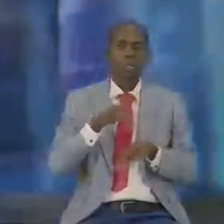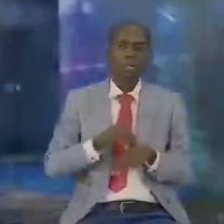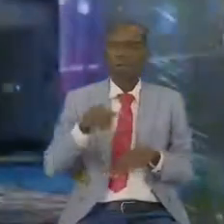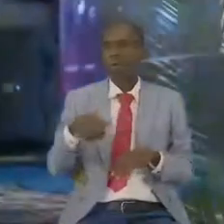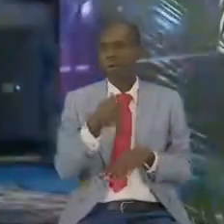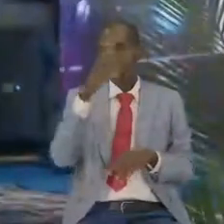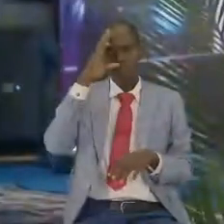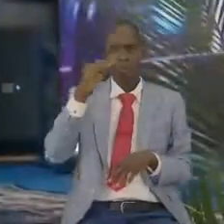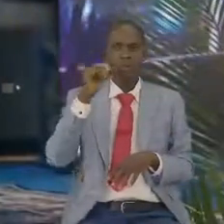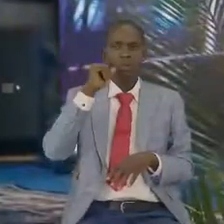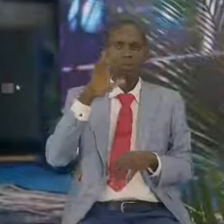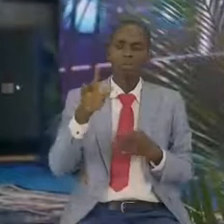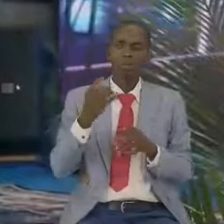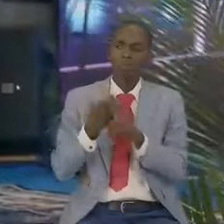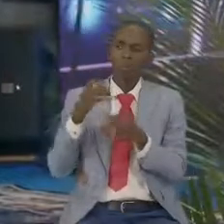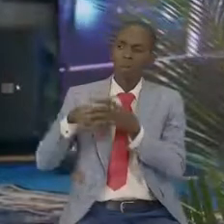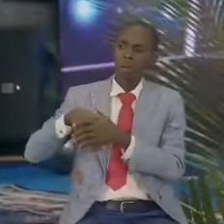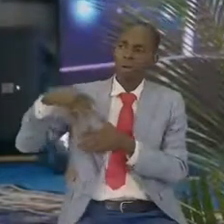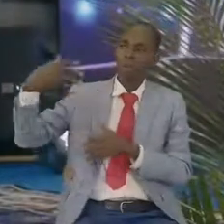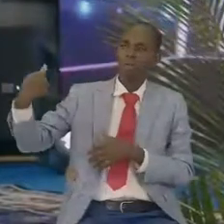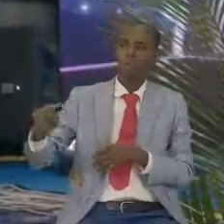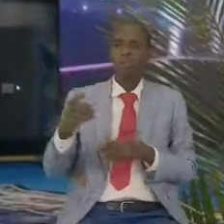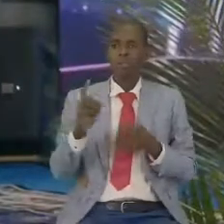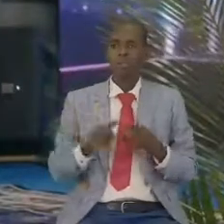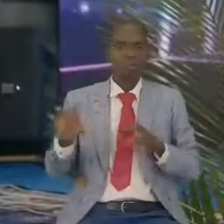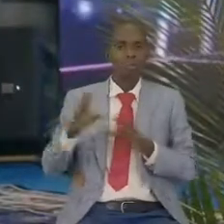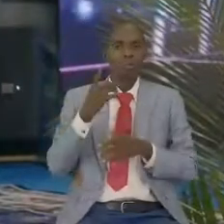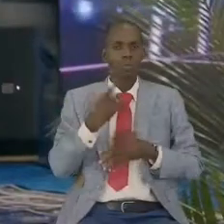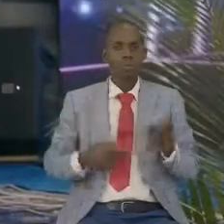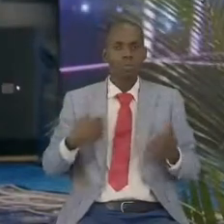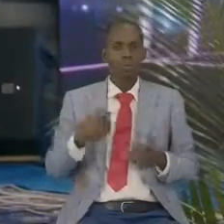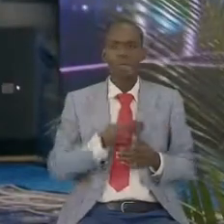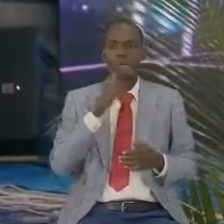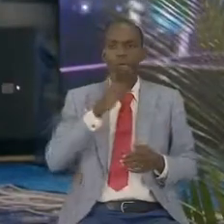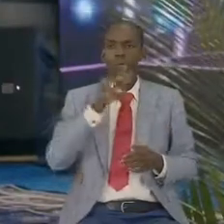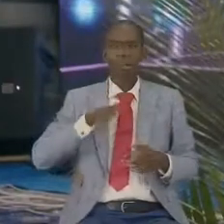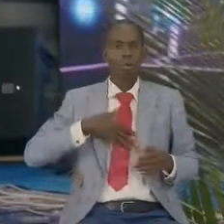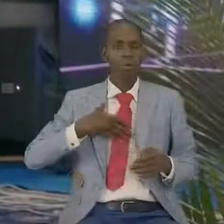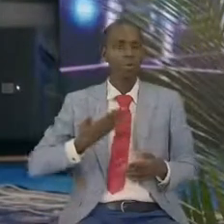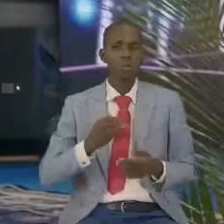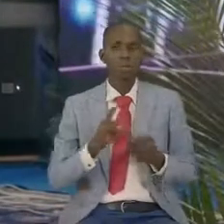femmes de venir du dehors pour faire ce que nous ne voulons pas faire,